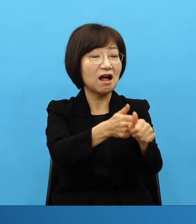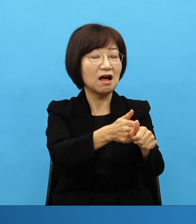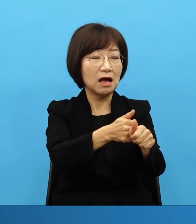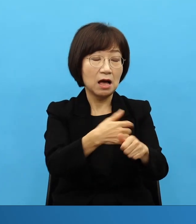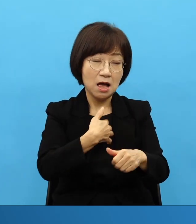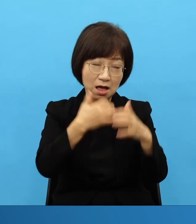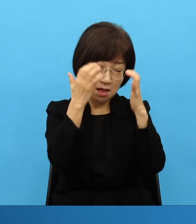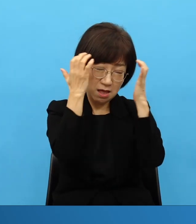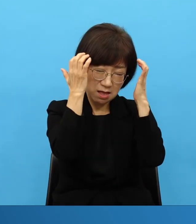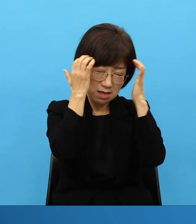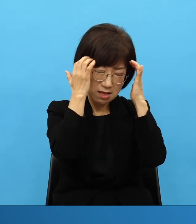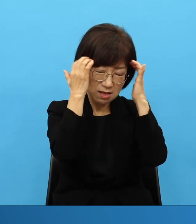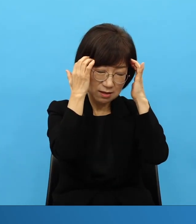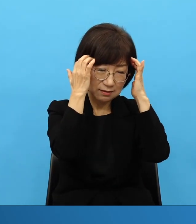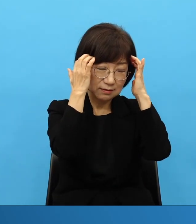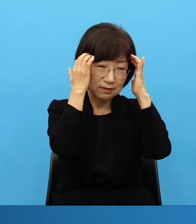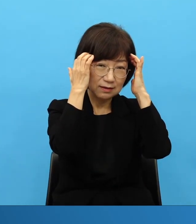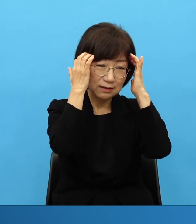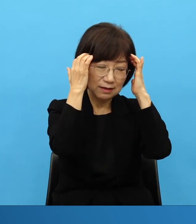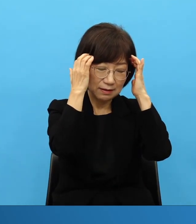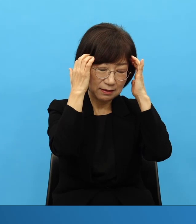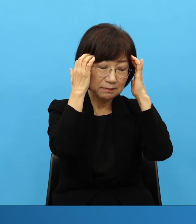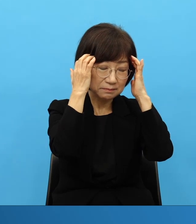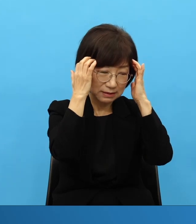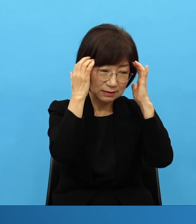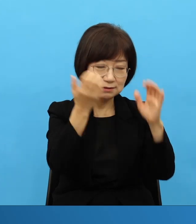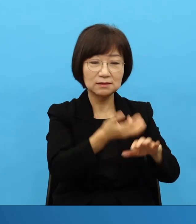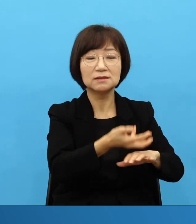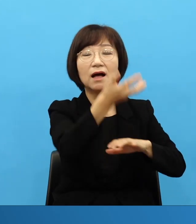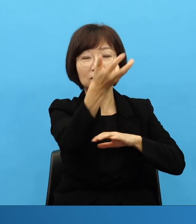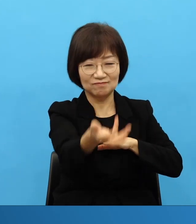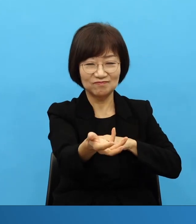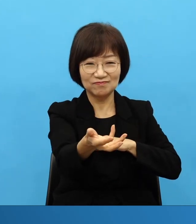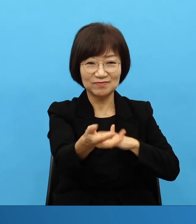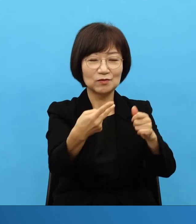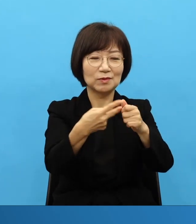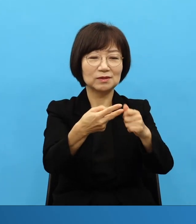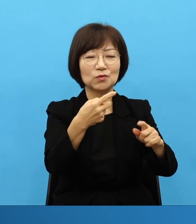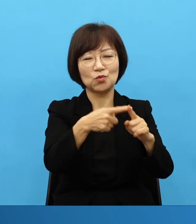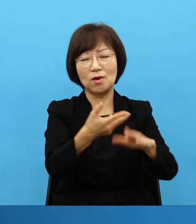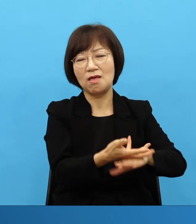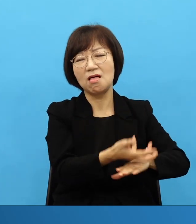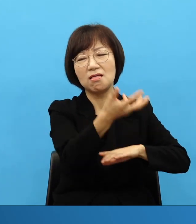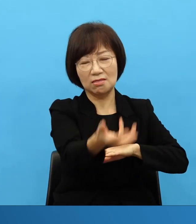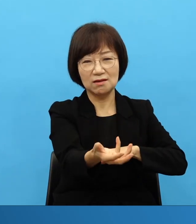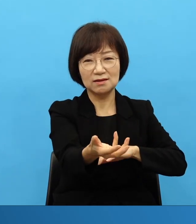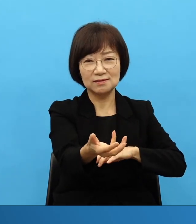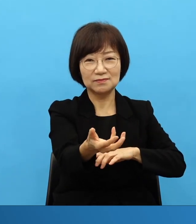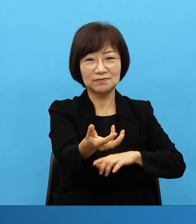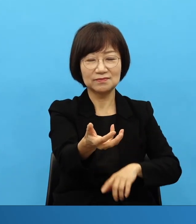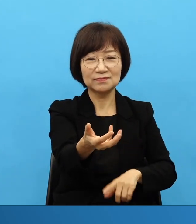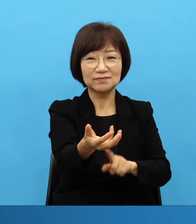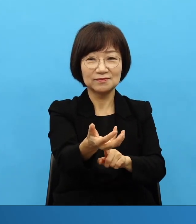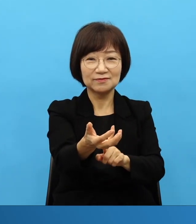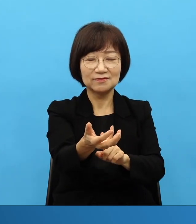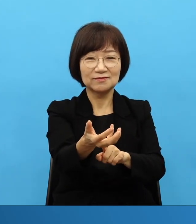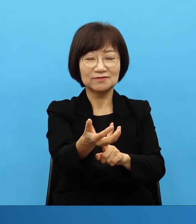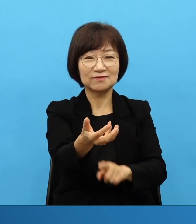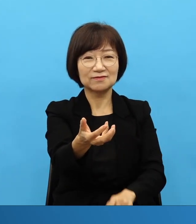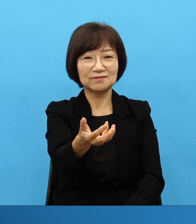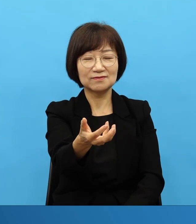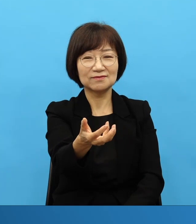고생하고 또 이제 그 다음 교회를 간 거예요. I went through so much suffering at that place, and I went to my next church. 거기는 또